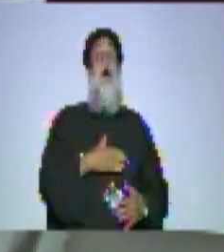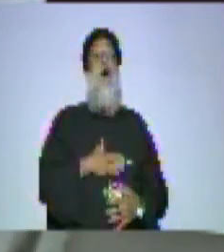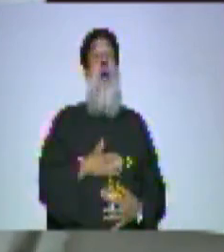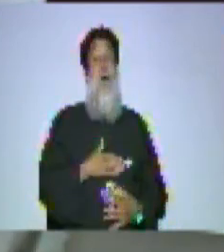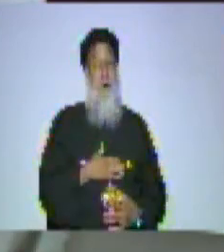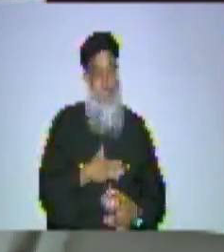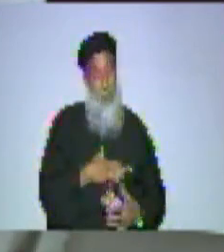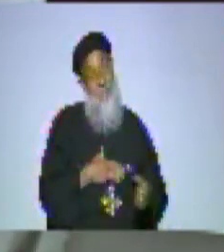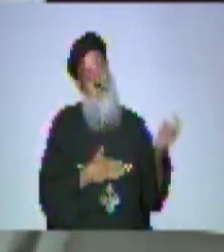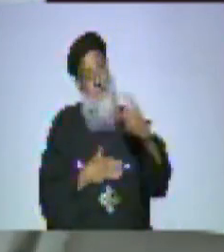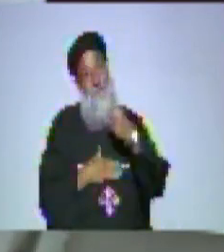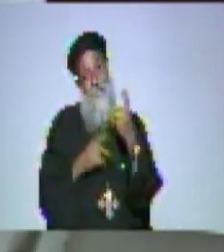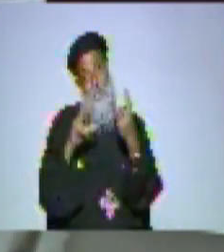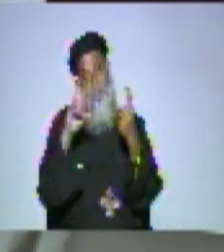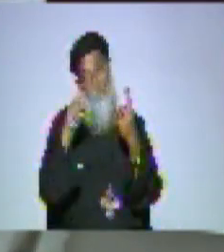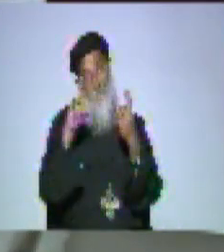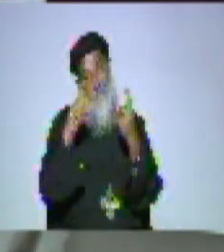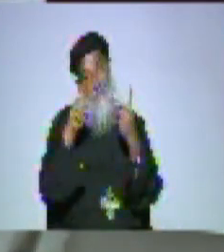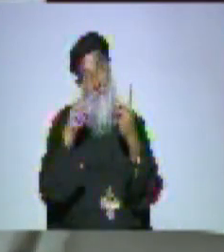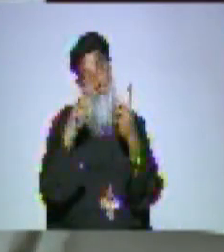والماء والزروع